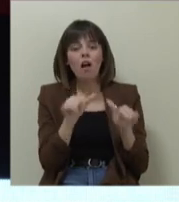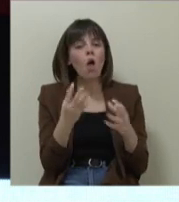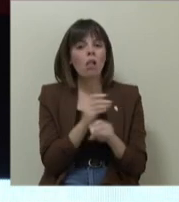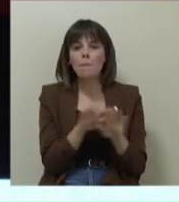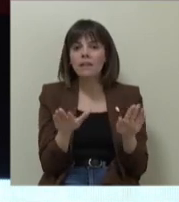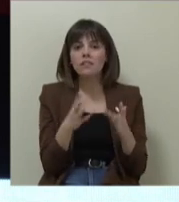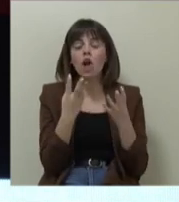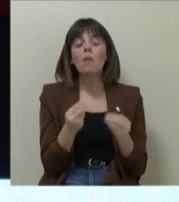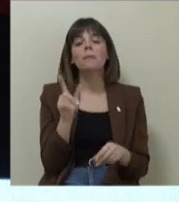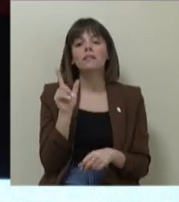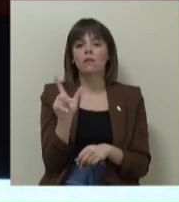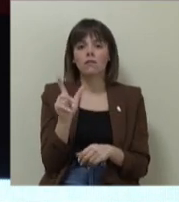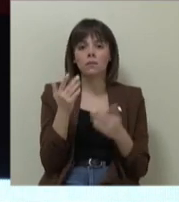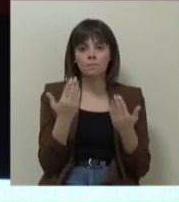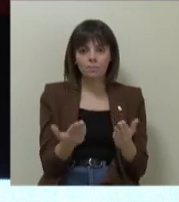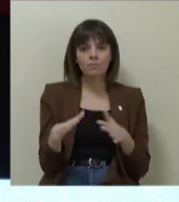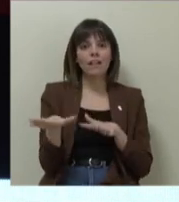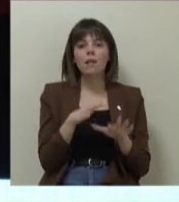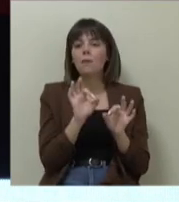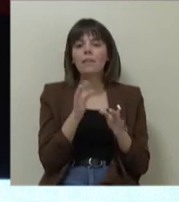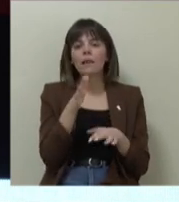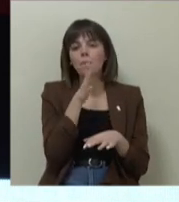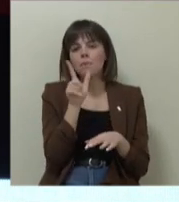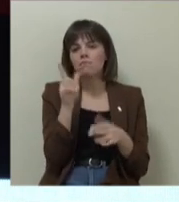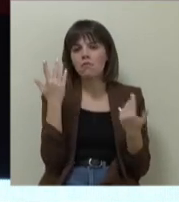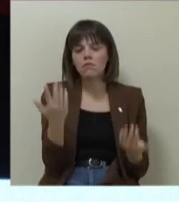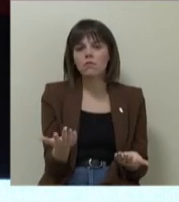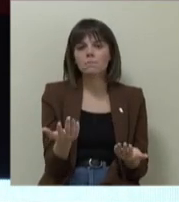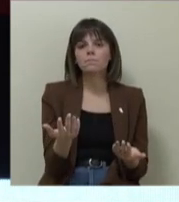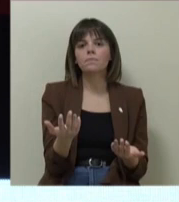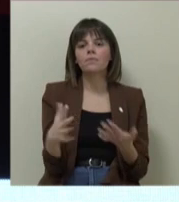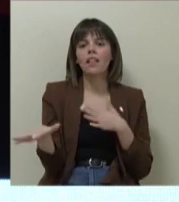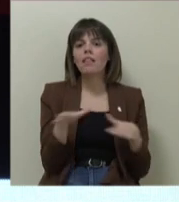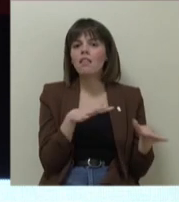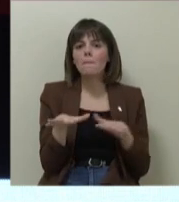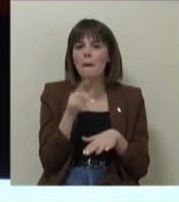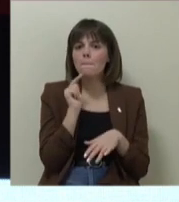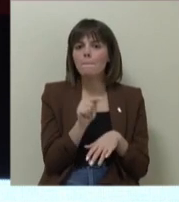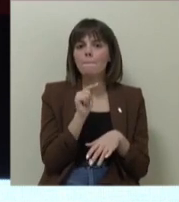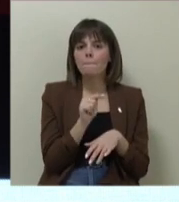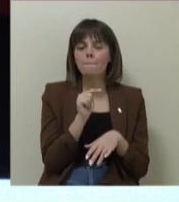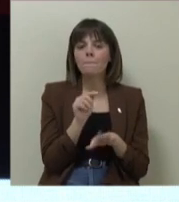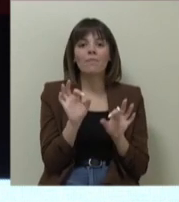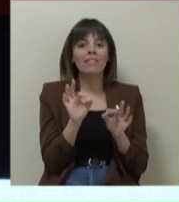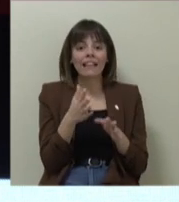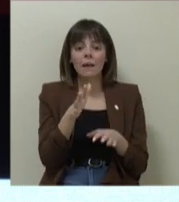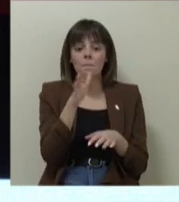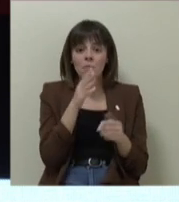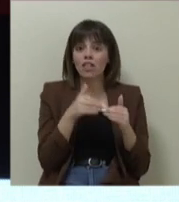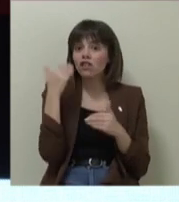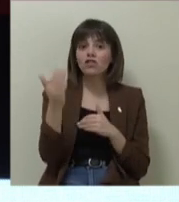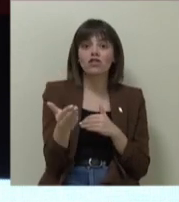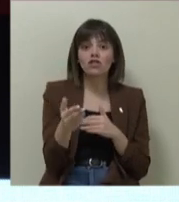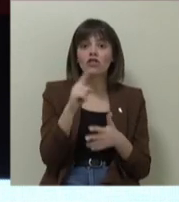olamaz, olmamalı. Deprem nedir bilmeli. Deprem nedir bilmenin